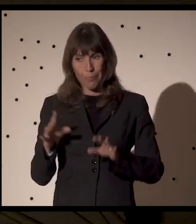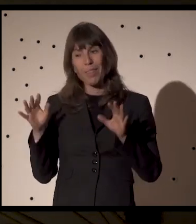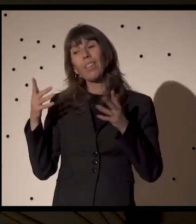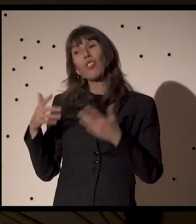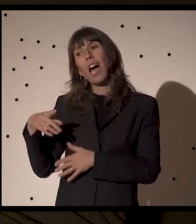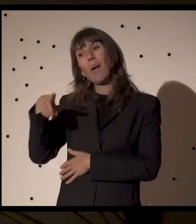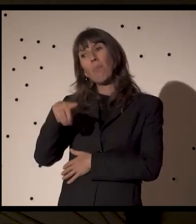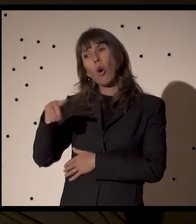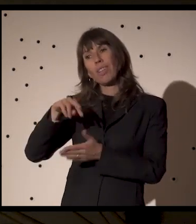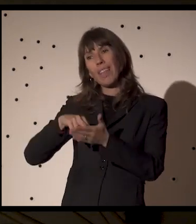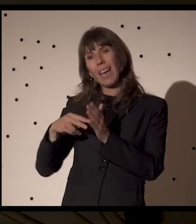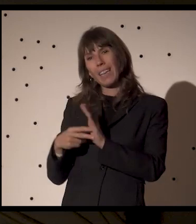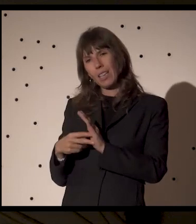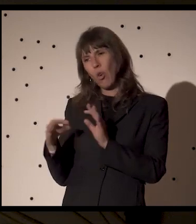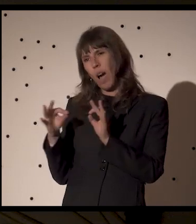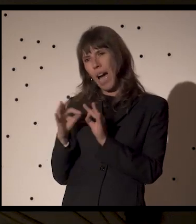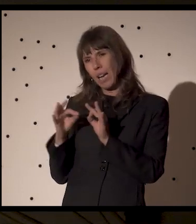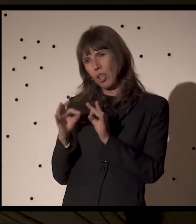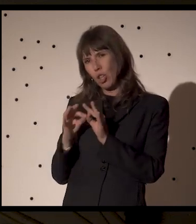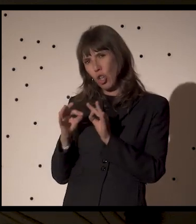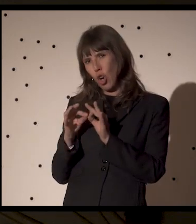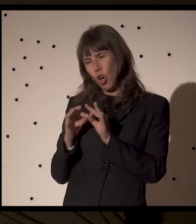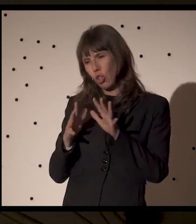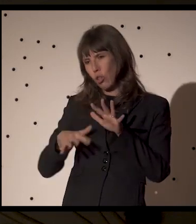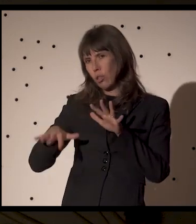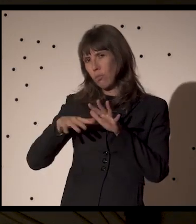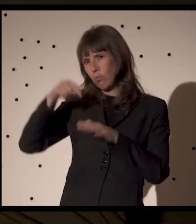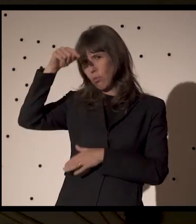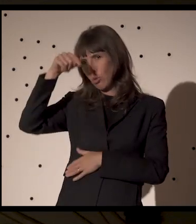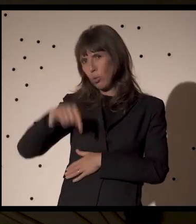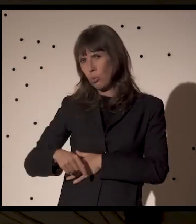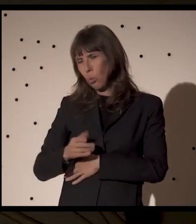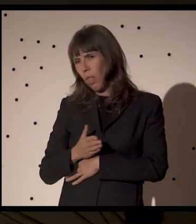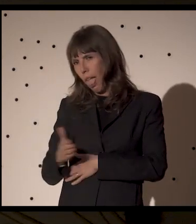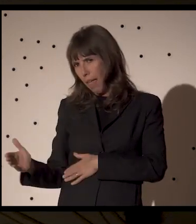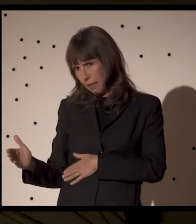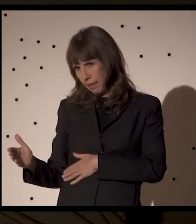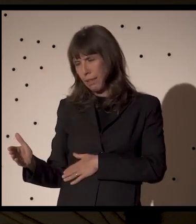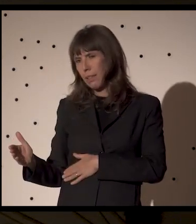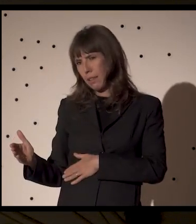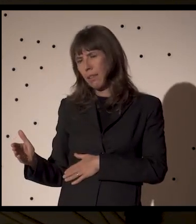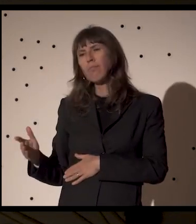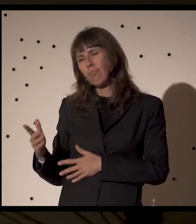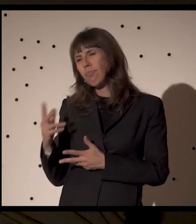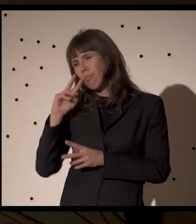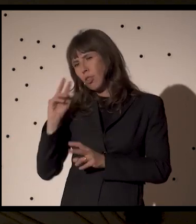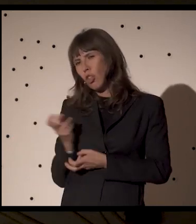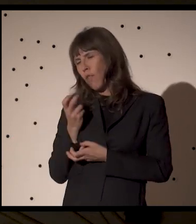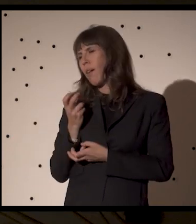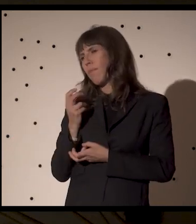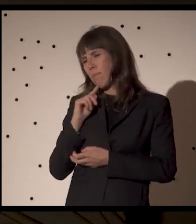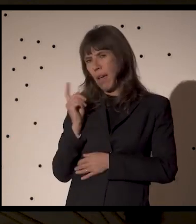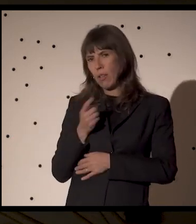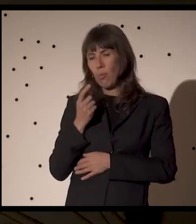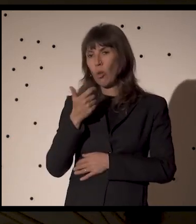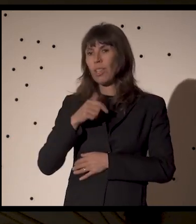individuato nella zona sud orientale di Milano lo spazio per privilegiato d'azione Per questo progetto proprio perché mentre nella parte